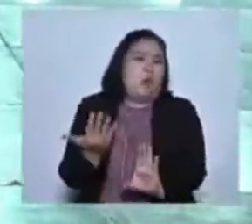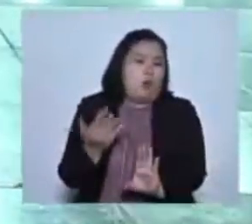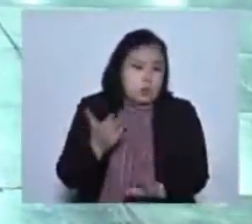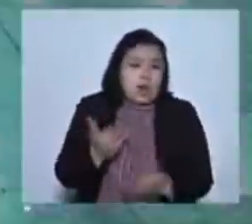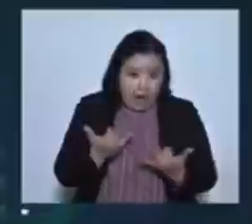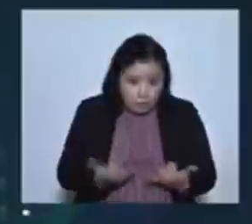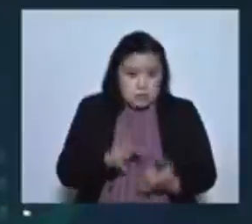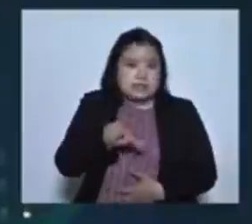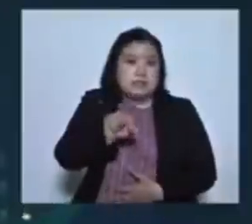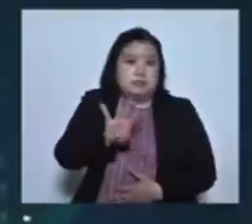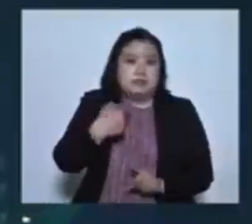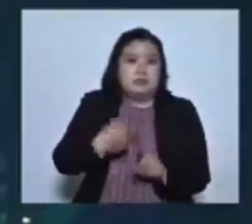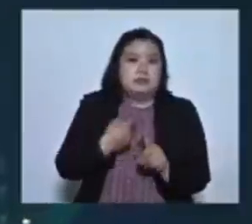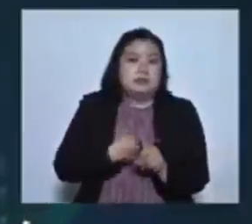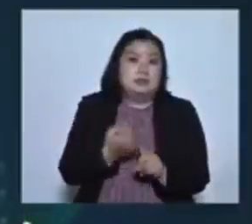24